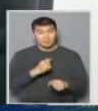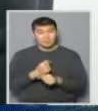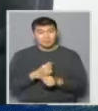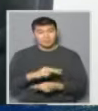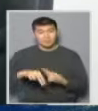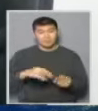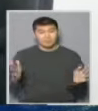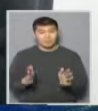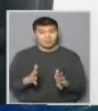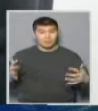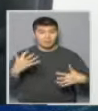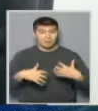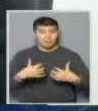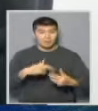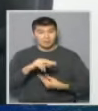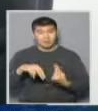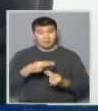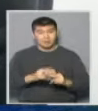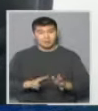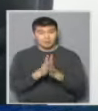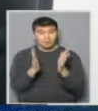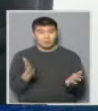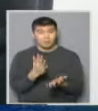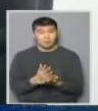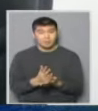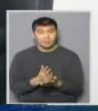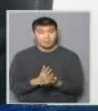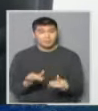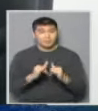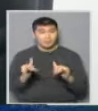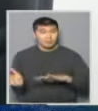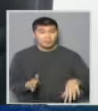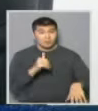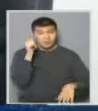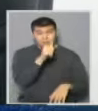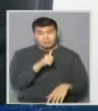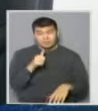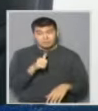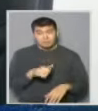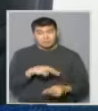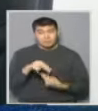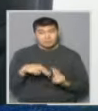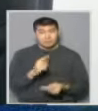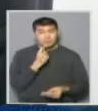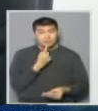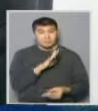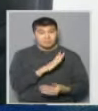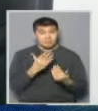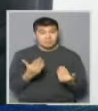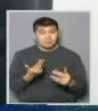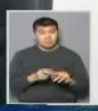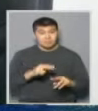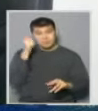және орта кәсіпкерлерді қарастырсақ, сонда да бізде өсім бар. Сондықтан әрине, өткен жылы бізде бизнеске қиын болды, бірақ